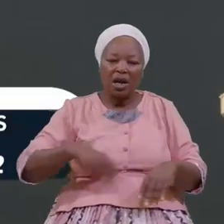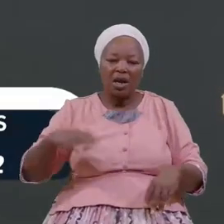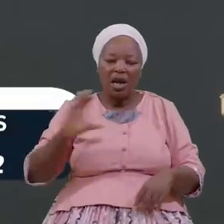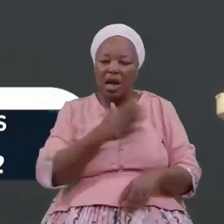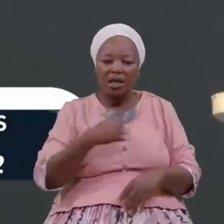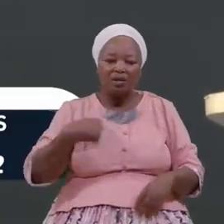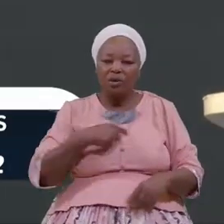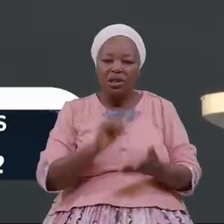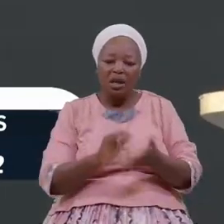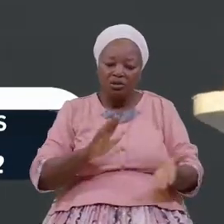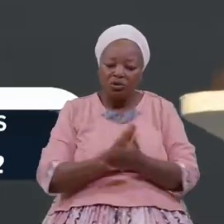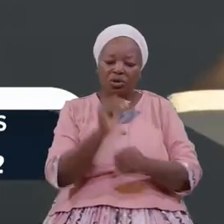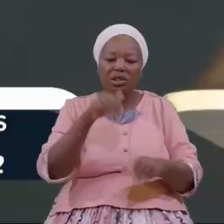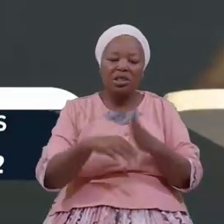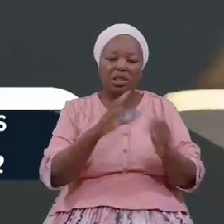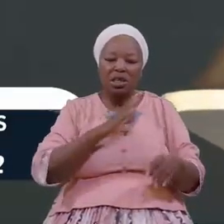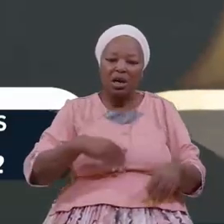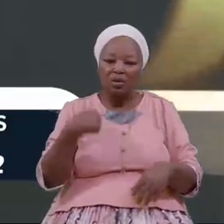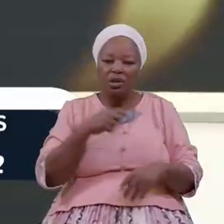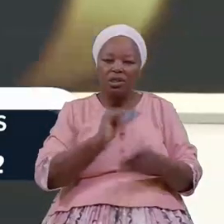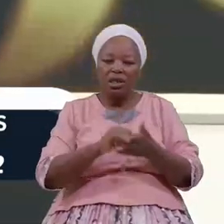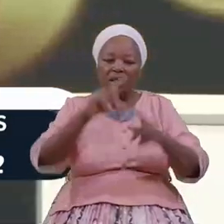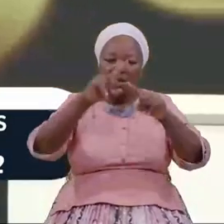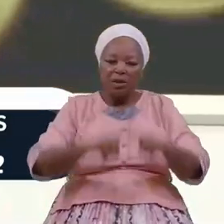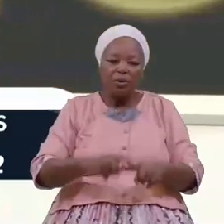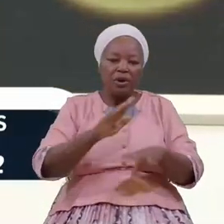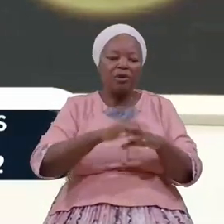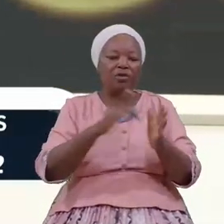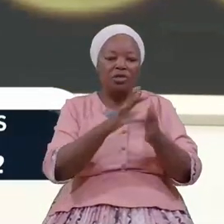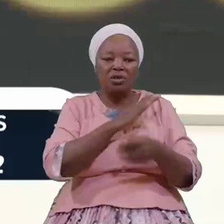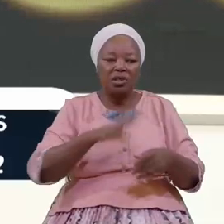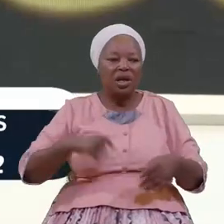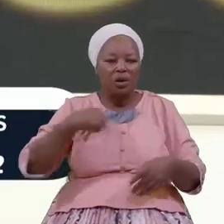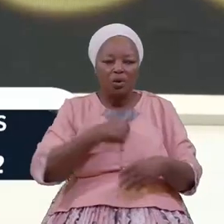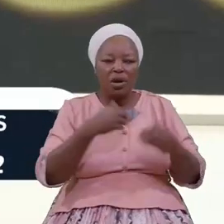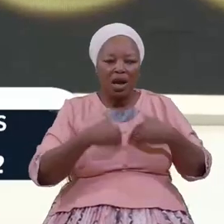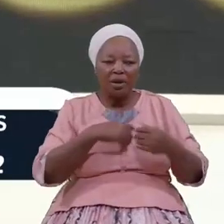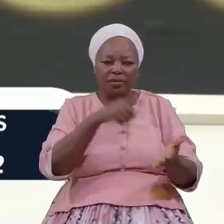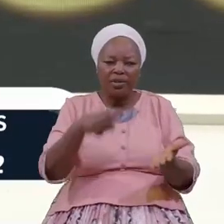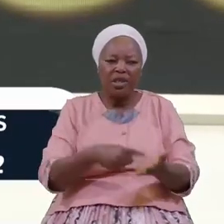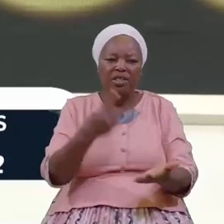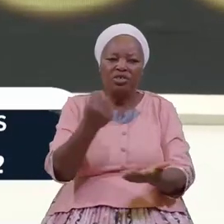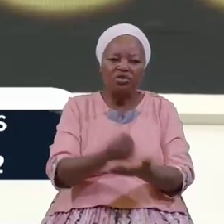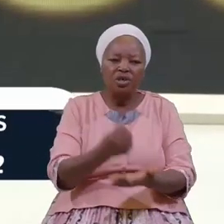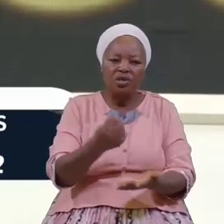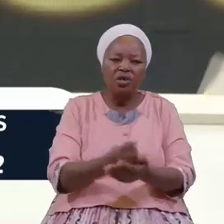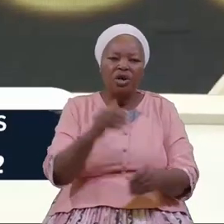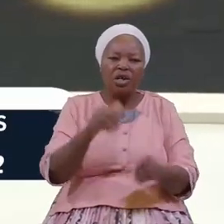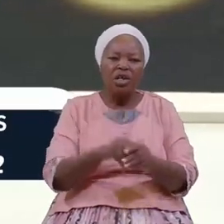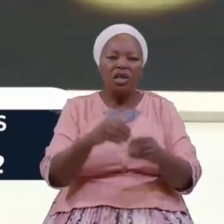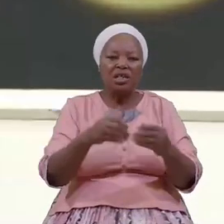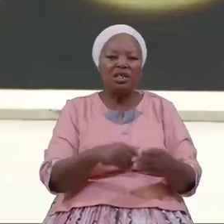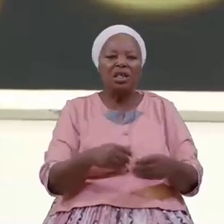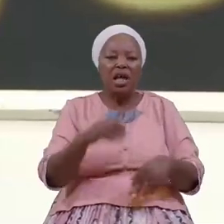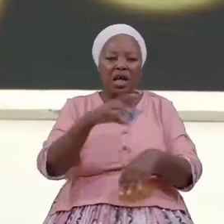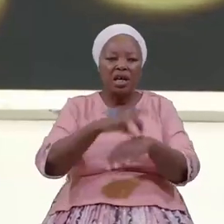la confiance en Christ et nous dépendons de lui, nous portons ce trésor dans des vases de